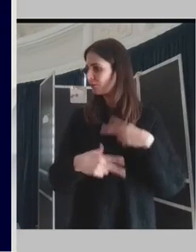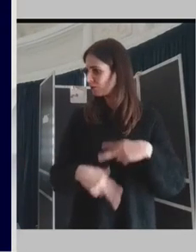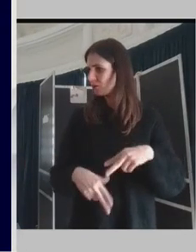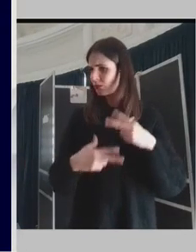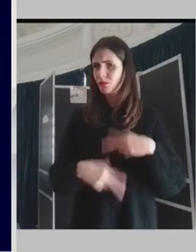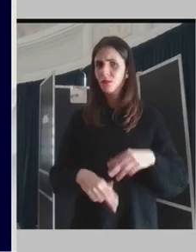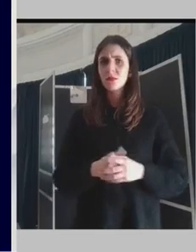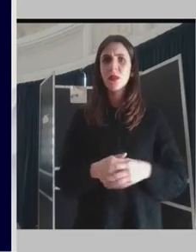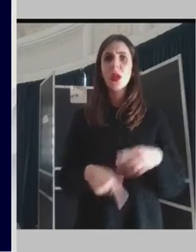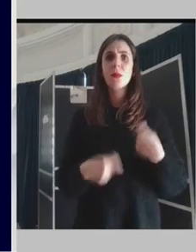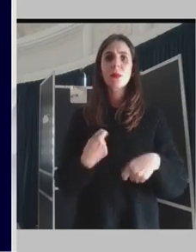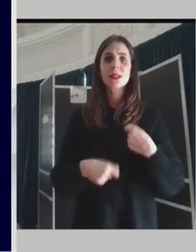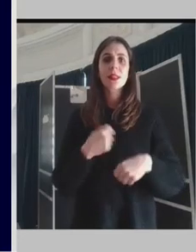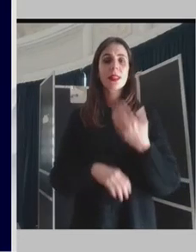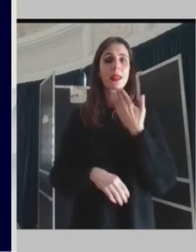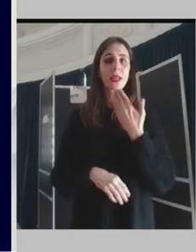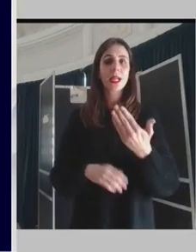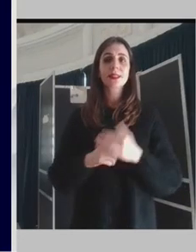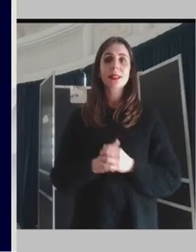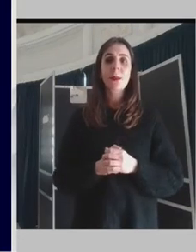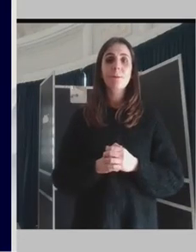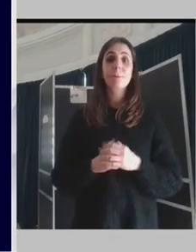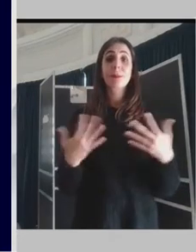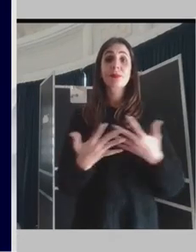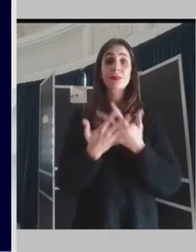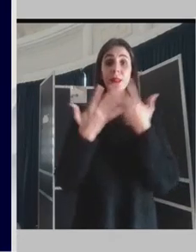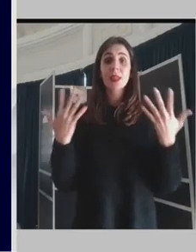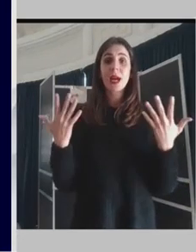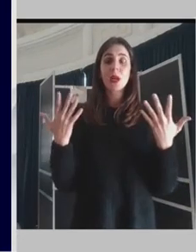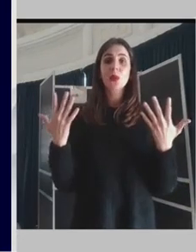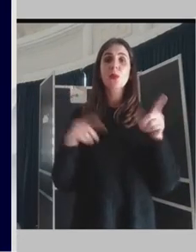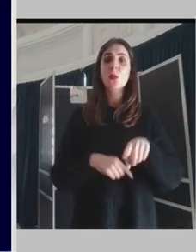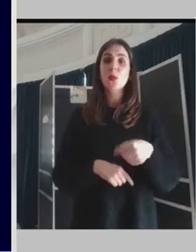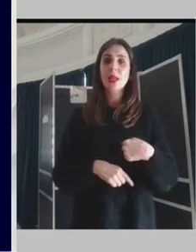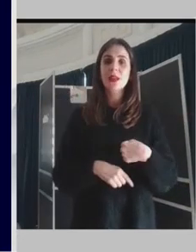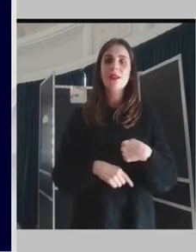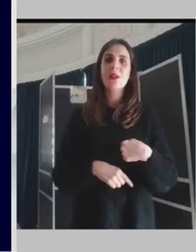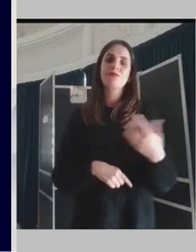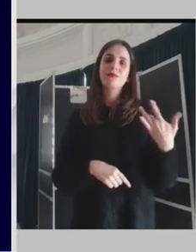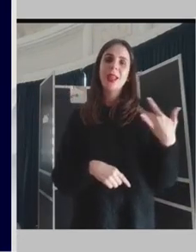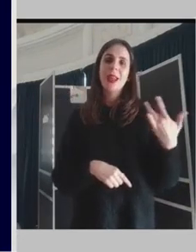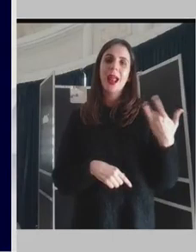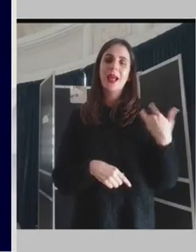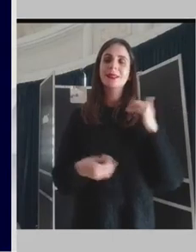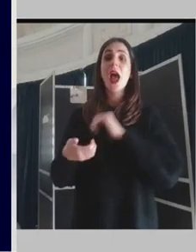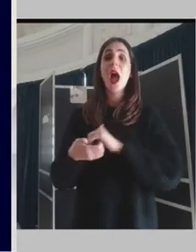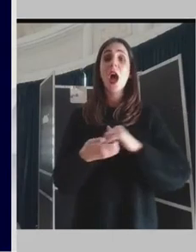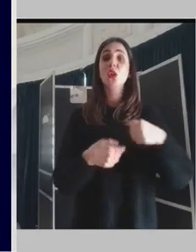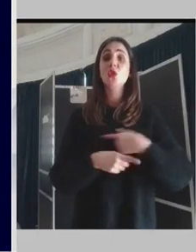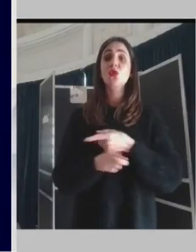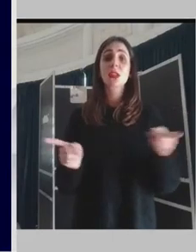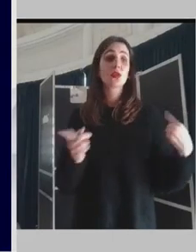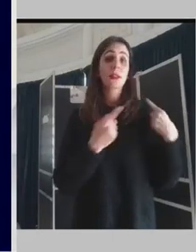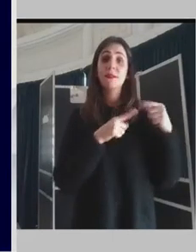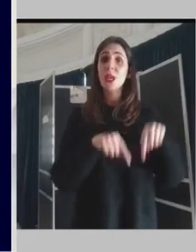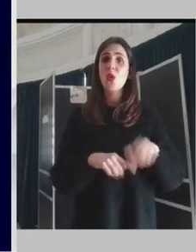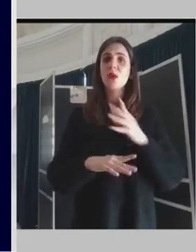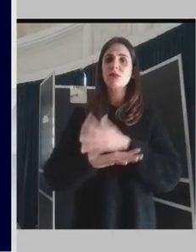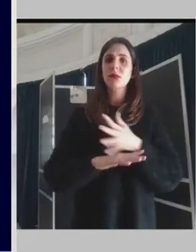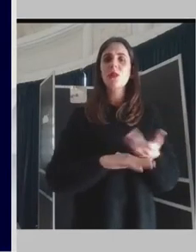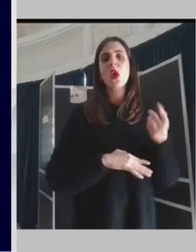Grazie Presidente. Allora, ovviamente anche per me i ringraziamenti vanno alle associazioni che sono intervenute sia oggi